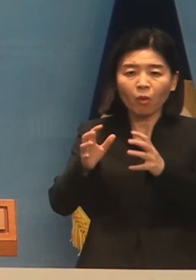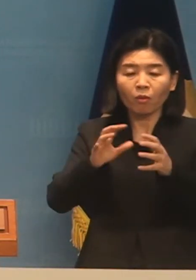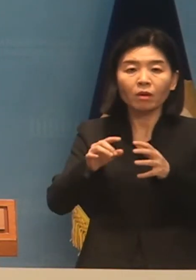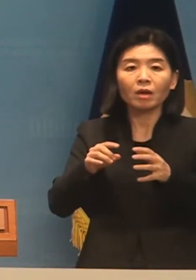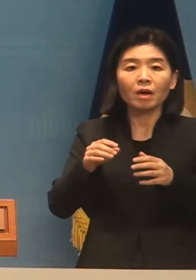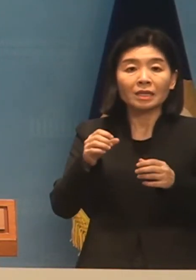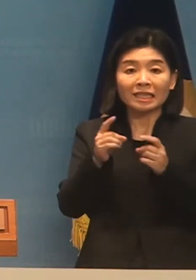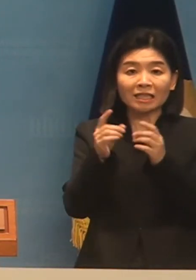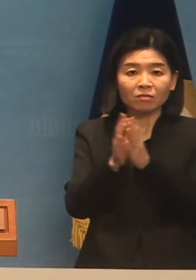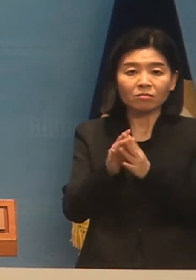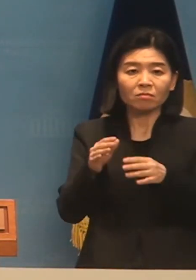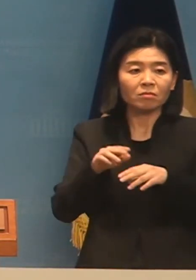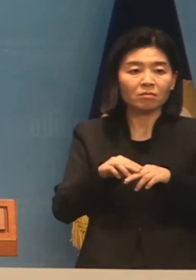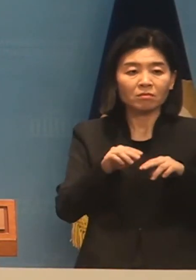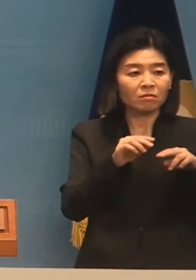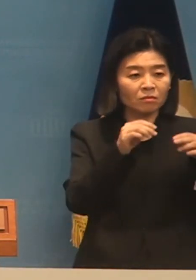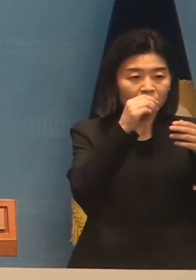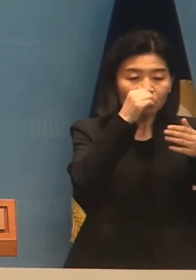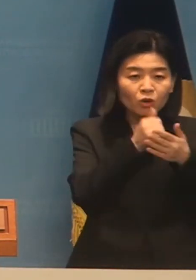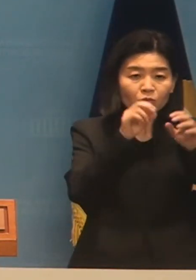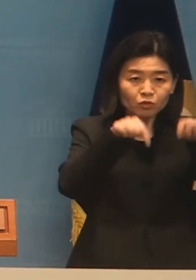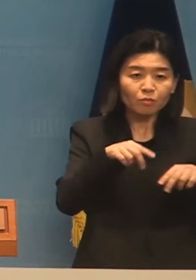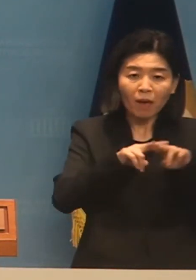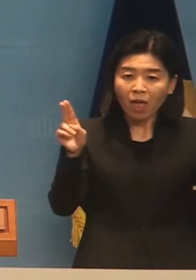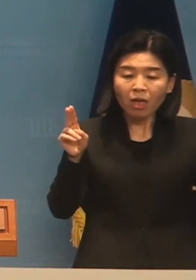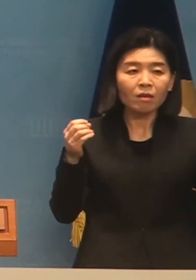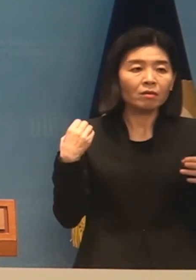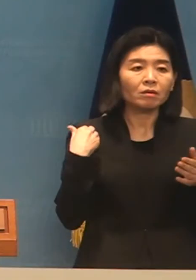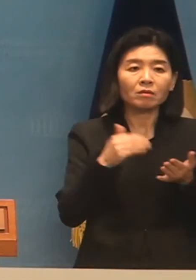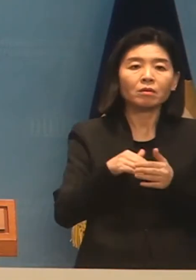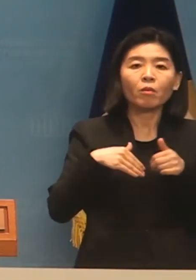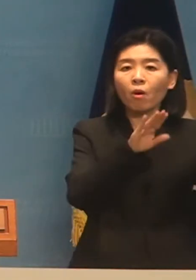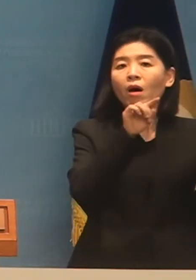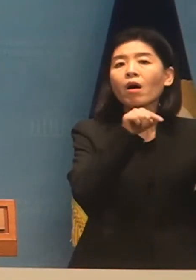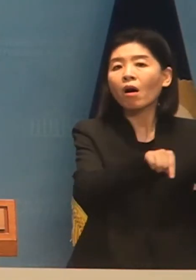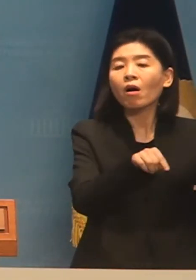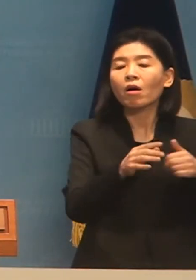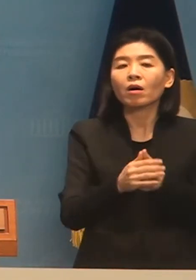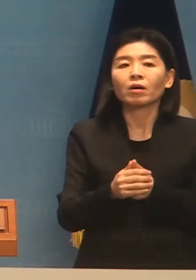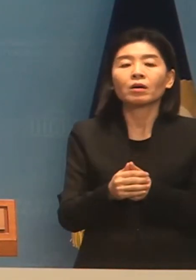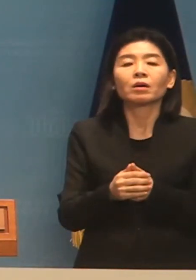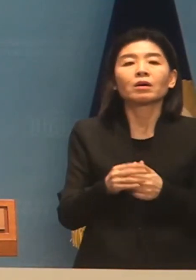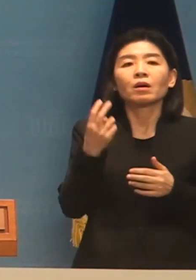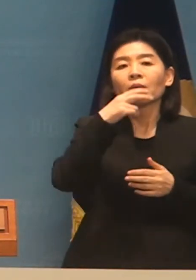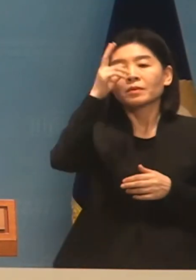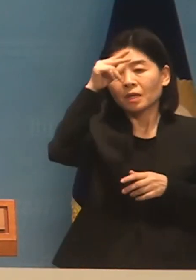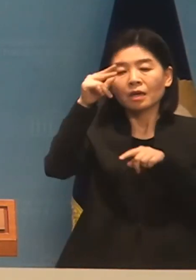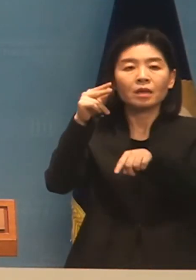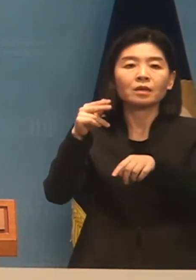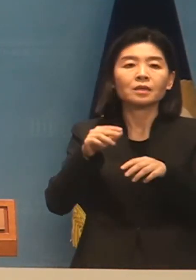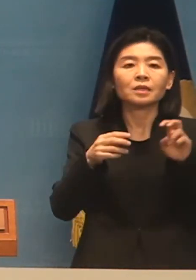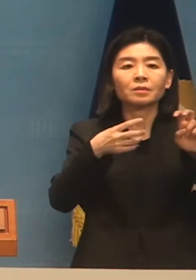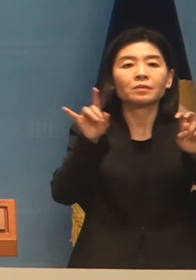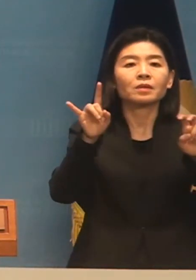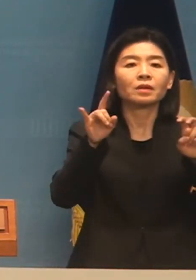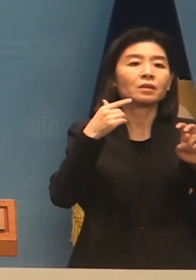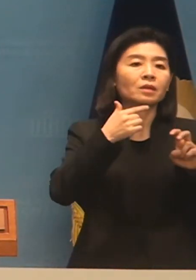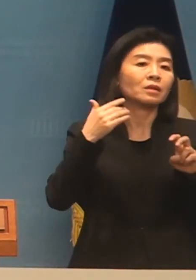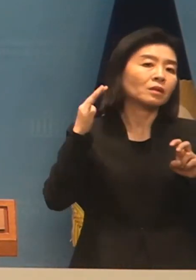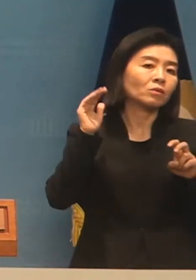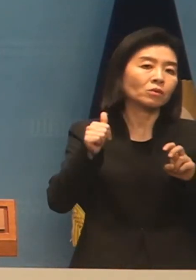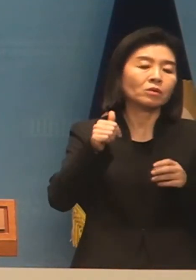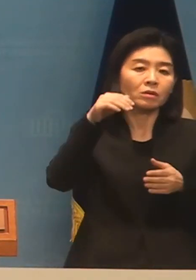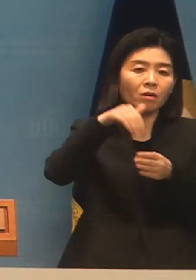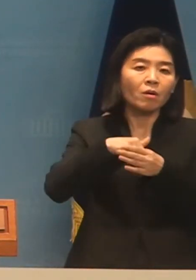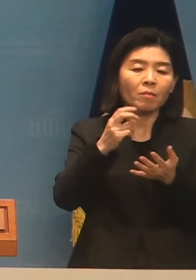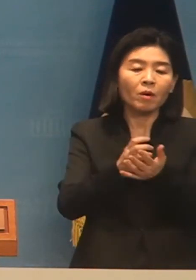직접 파기환송하여 고법으로 사건을 돌려보냈습니다. 이 모든 것은 검찰이 20대 대선